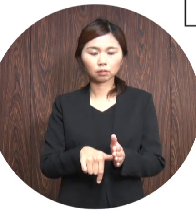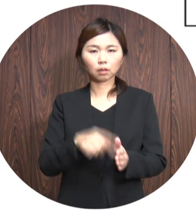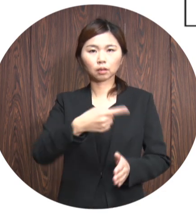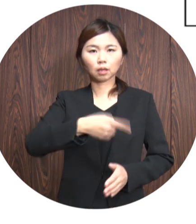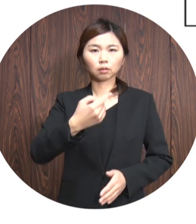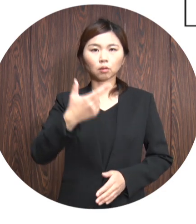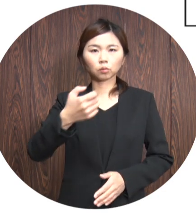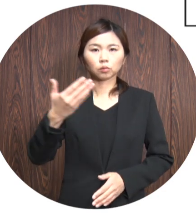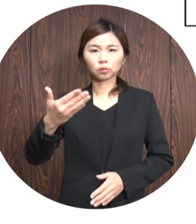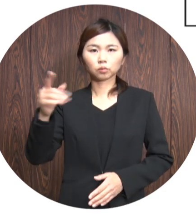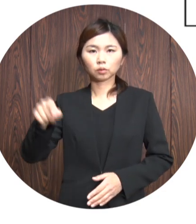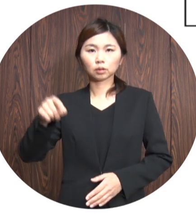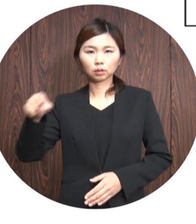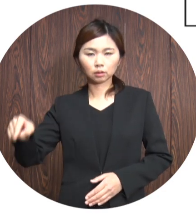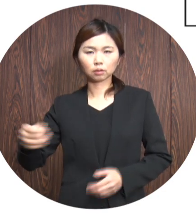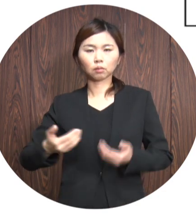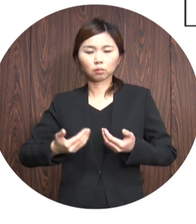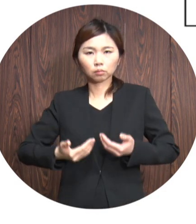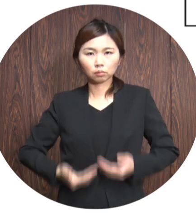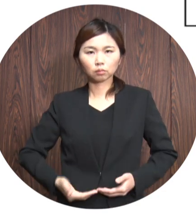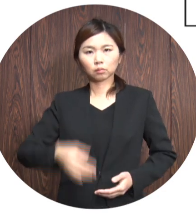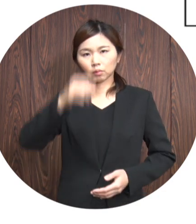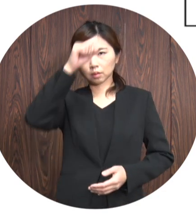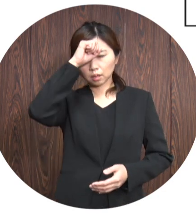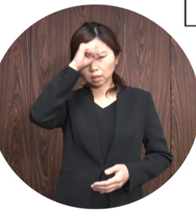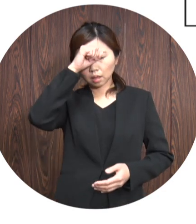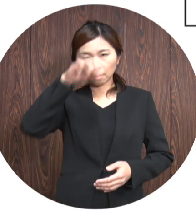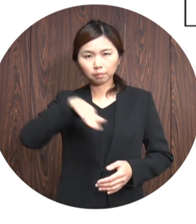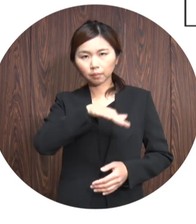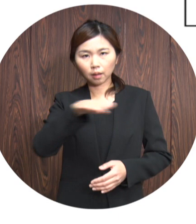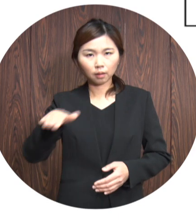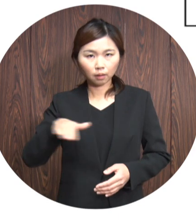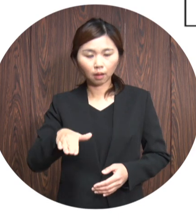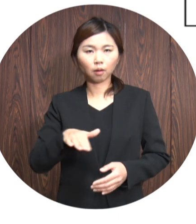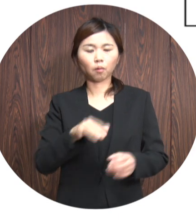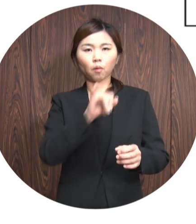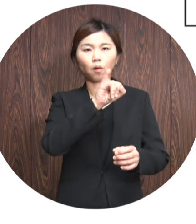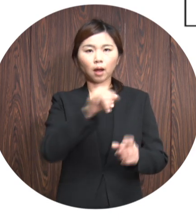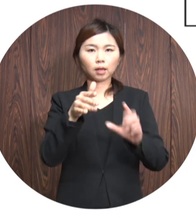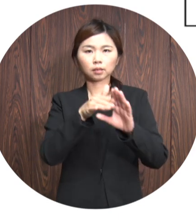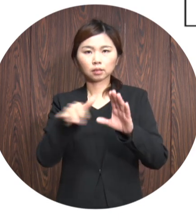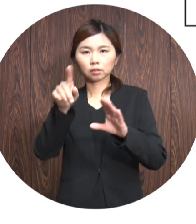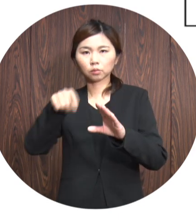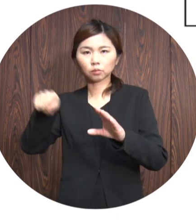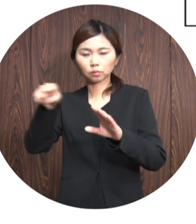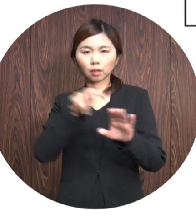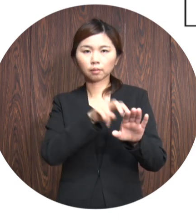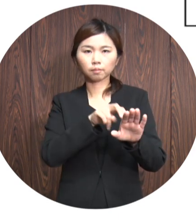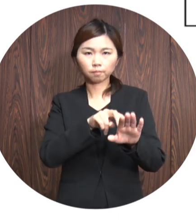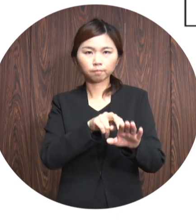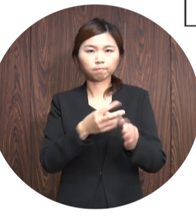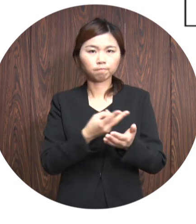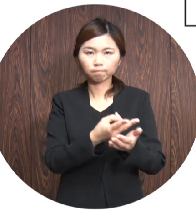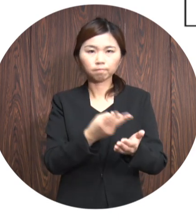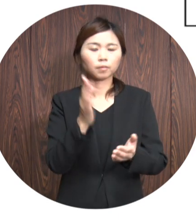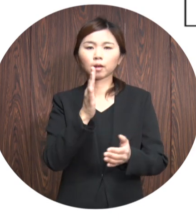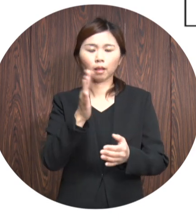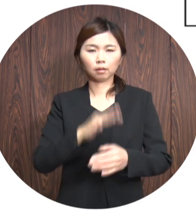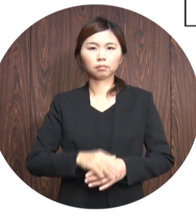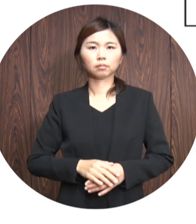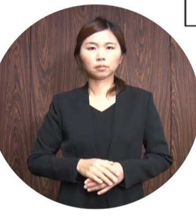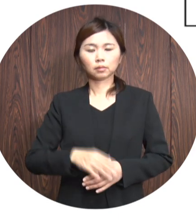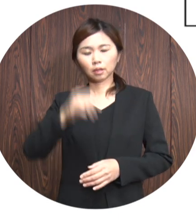169人の重症患者すべてをicu で見るわけではなく患者の状態によっ